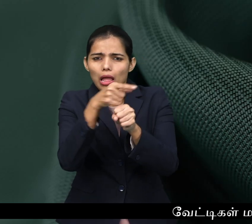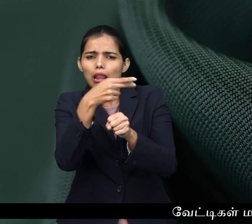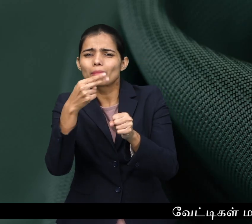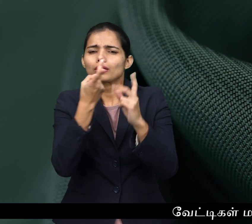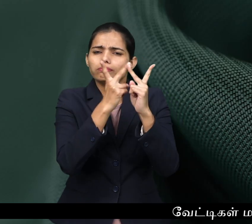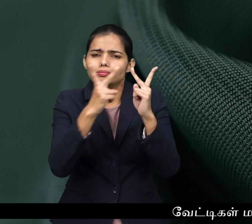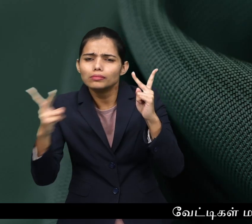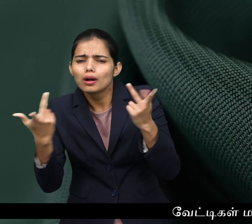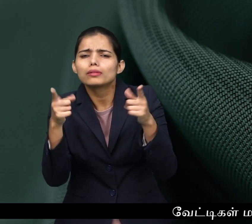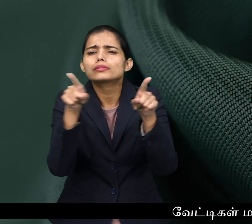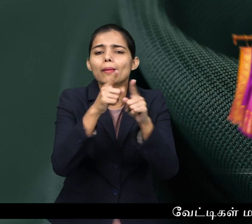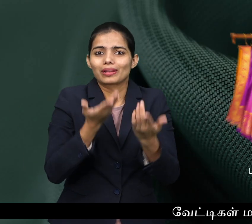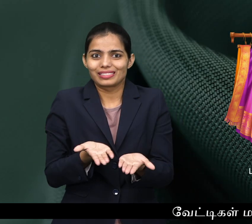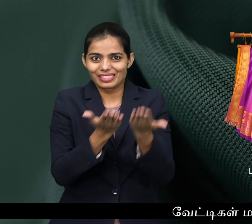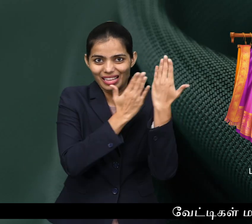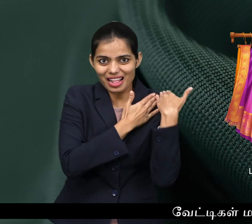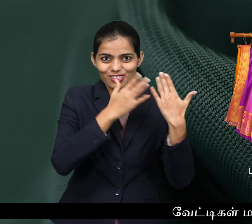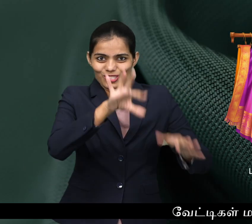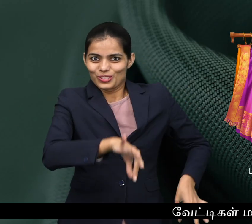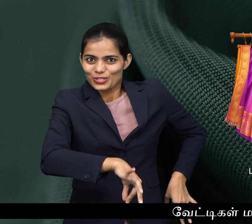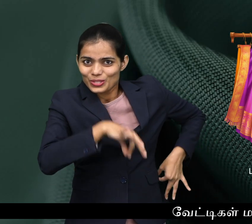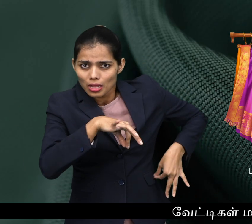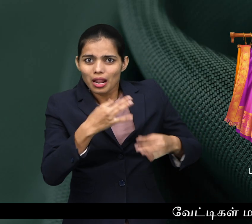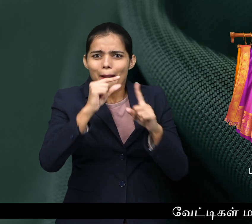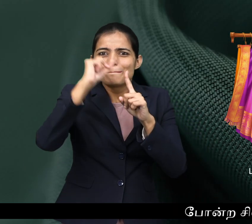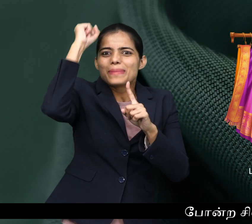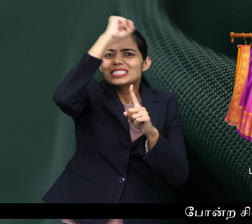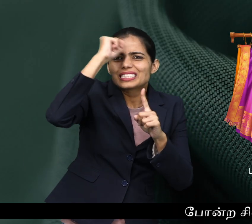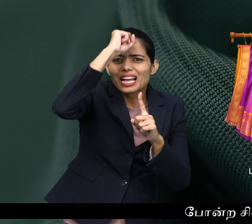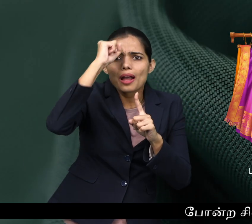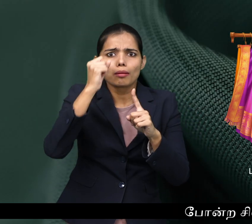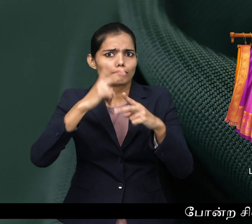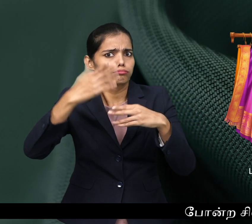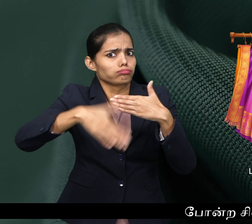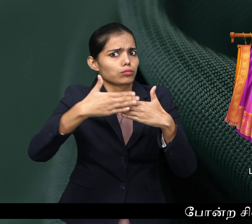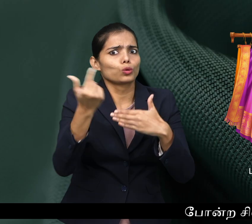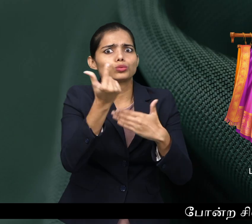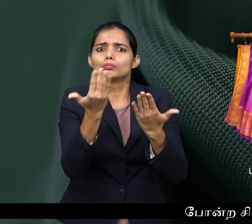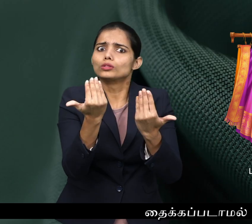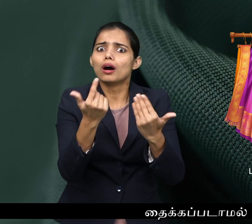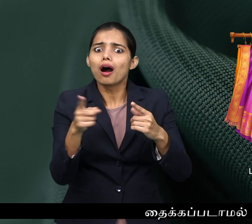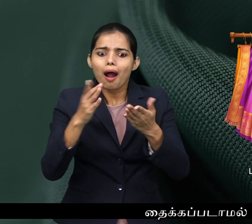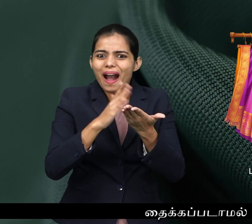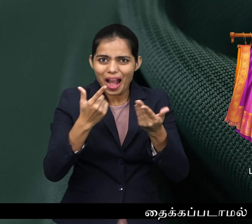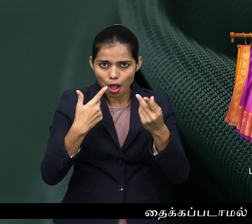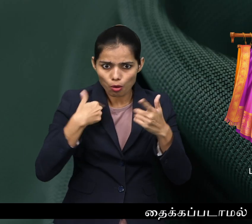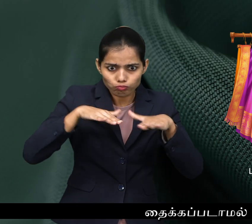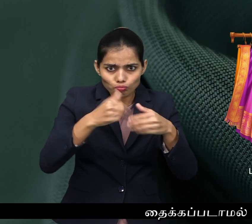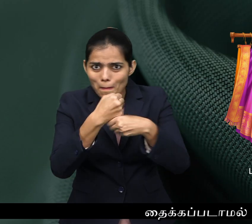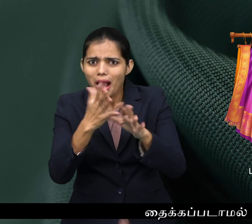புடவைகள், வேட்டிகள் மற்றும் தலைப்பாகைகள் போன்ற சில ஆடைகள் இன்னும்